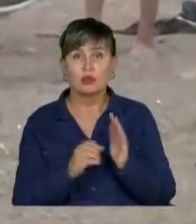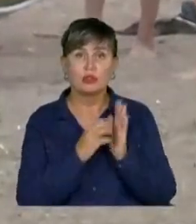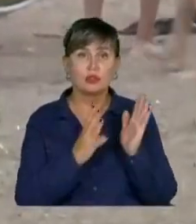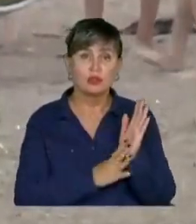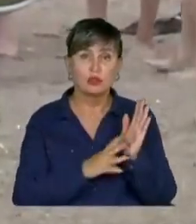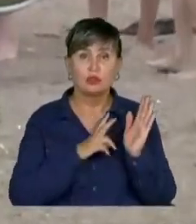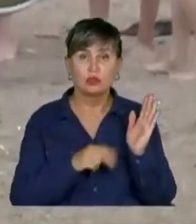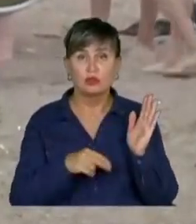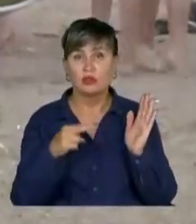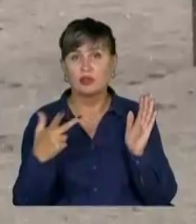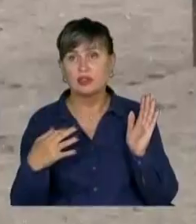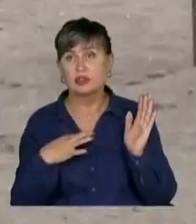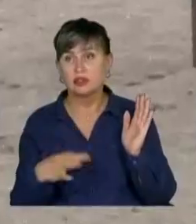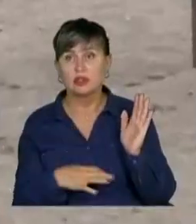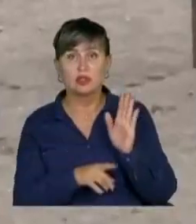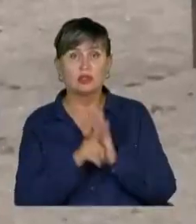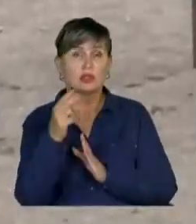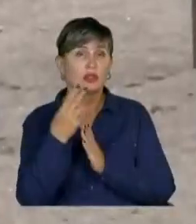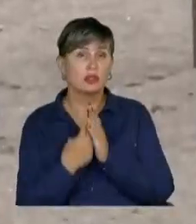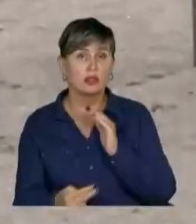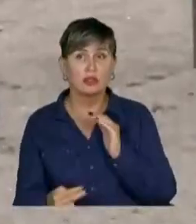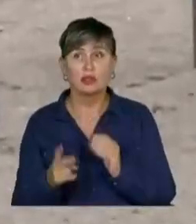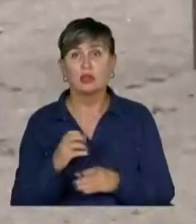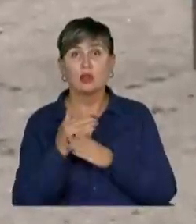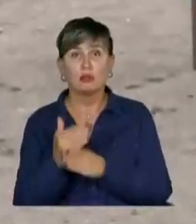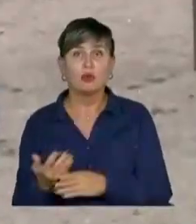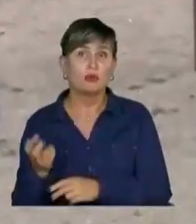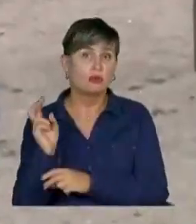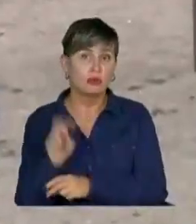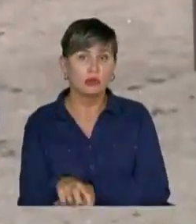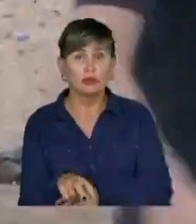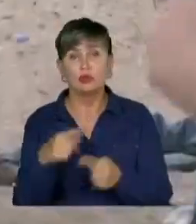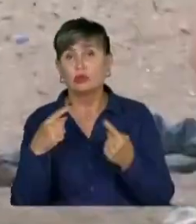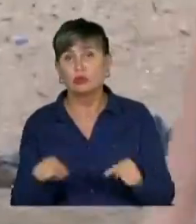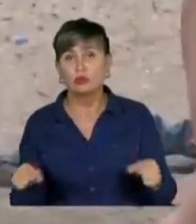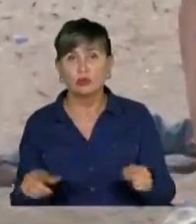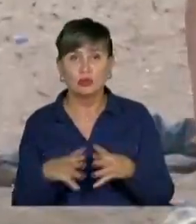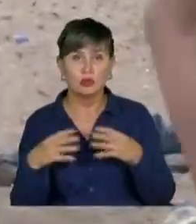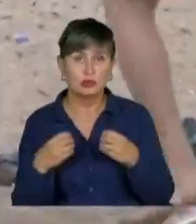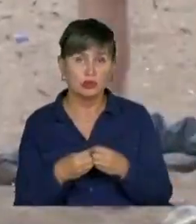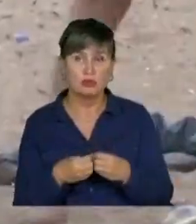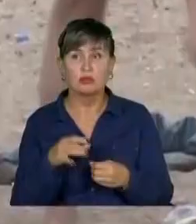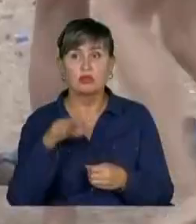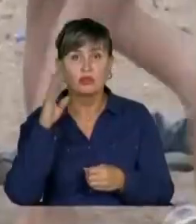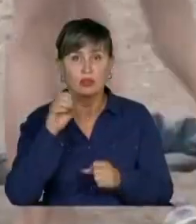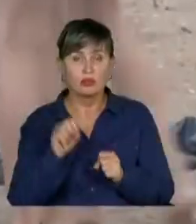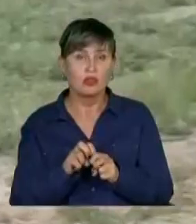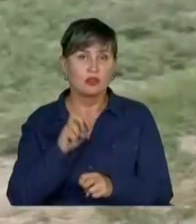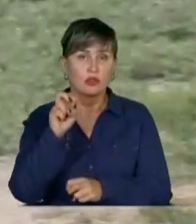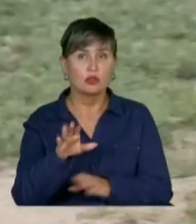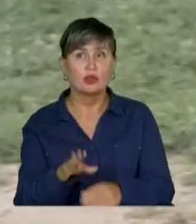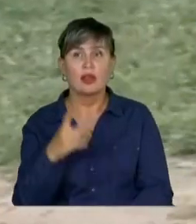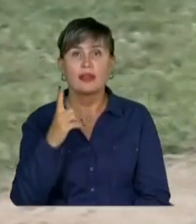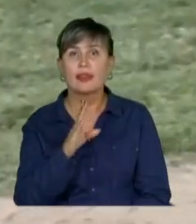дочь и 23-летний сын, начали тонуть. К ним на помощь поспешили другие члены семьи. Из воды смогла выбраться только